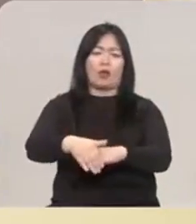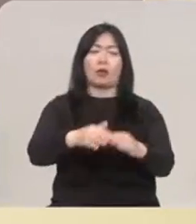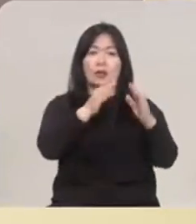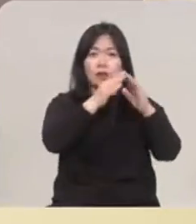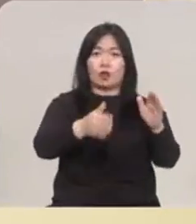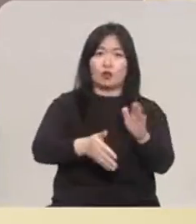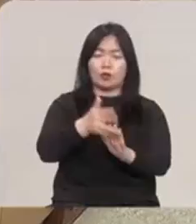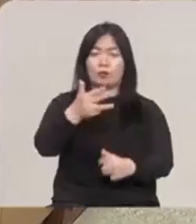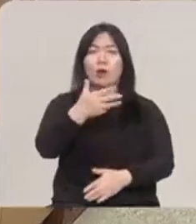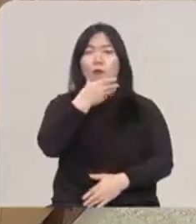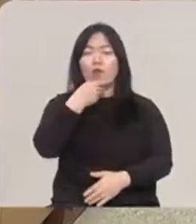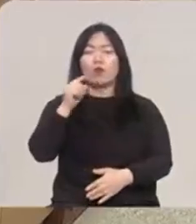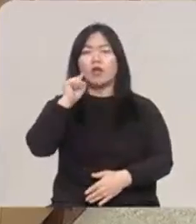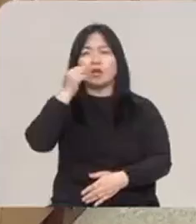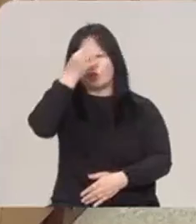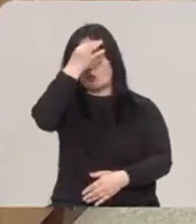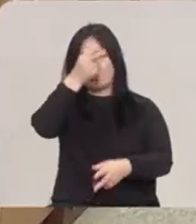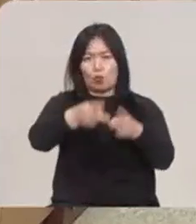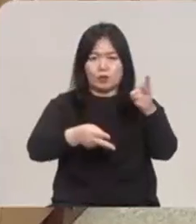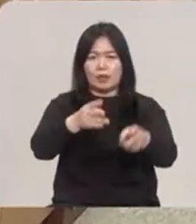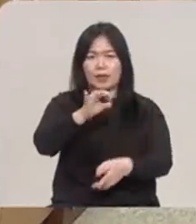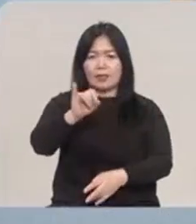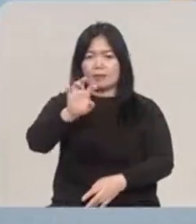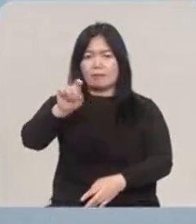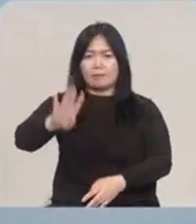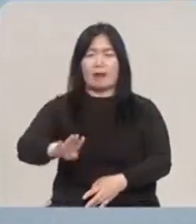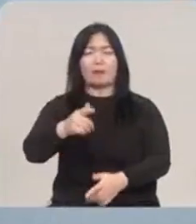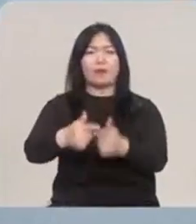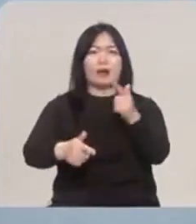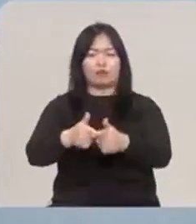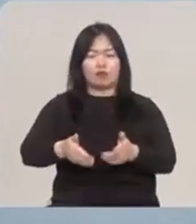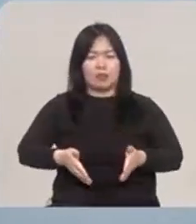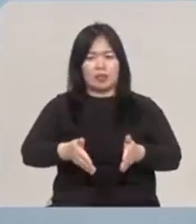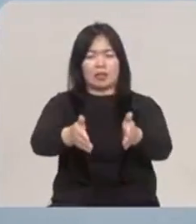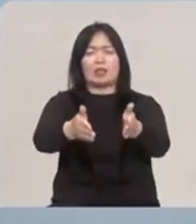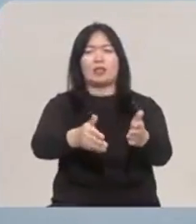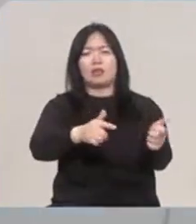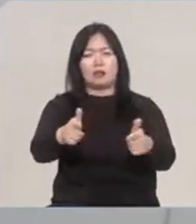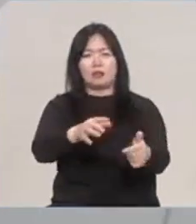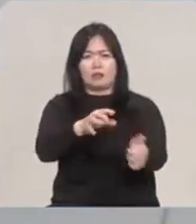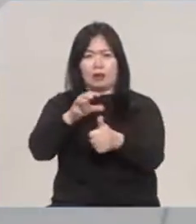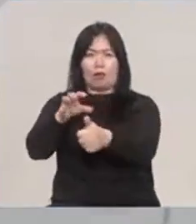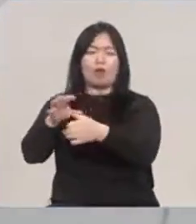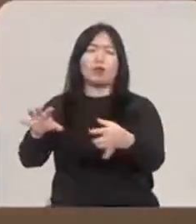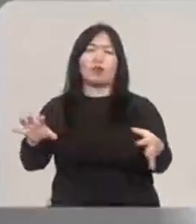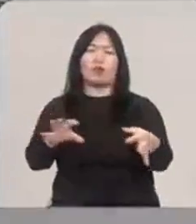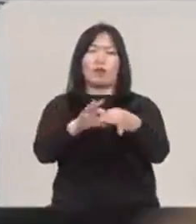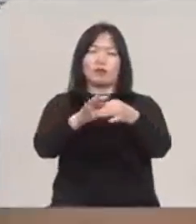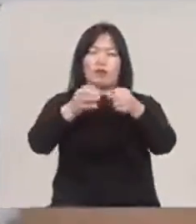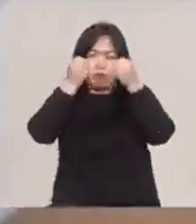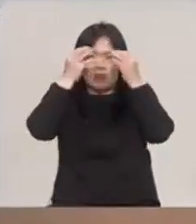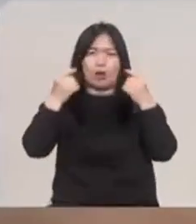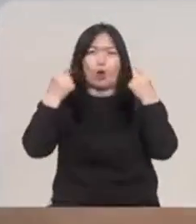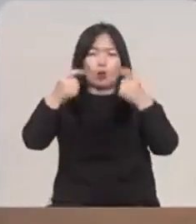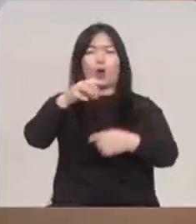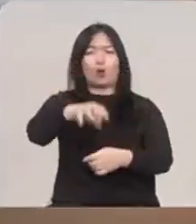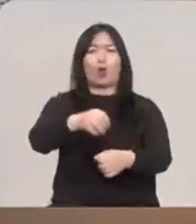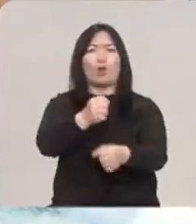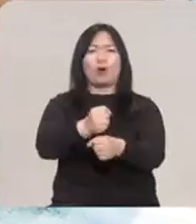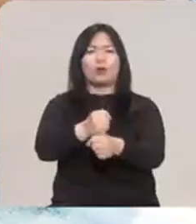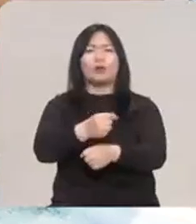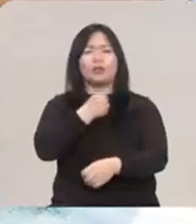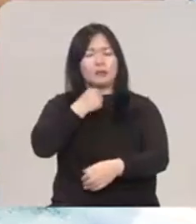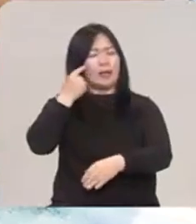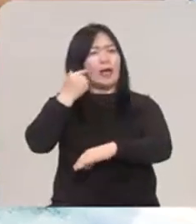전주시는 팔복예술공장과 입합나무 철길 등 지역문화 시설과 자원을 연계해 새 관광명소로